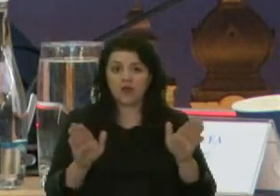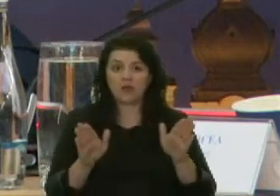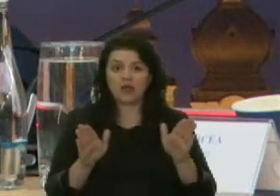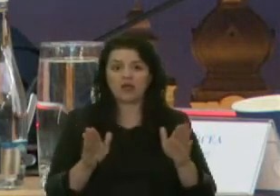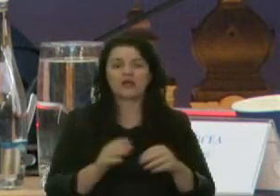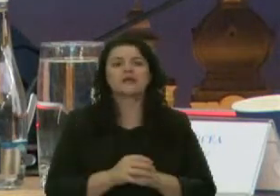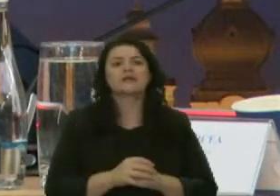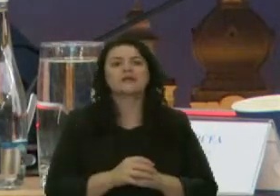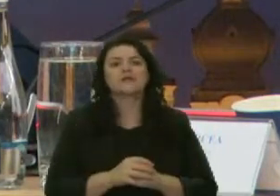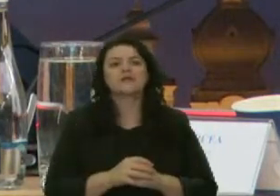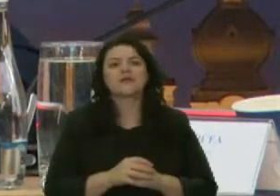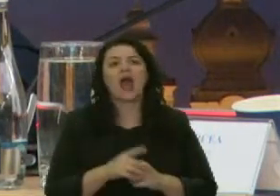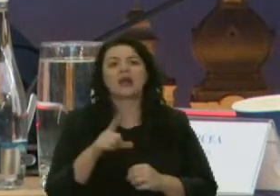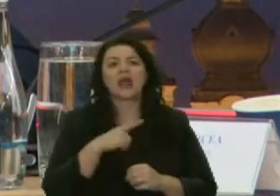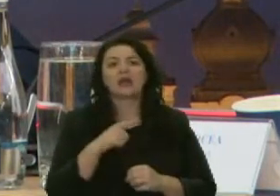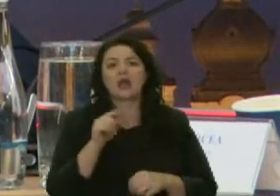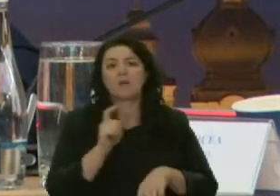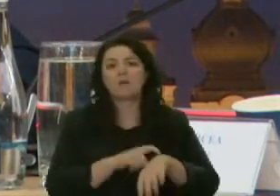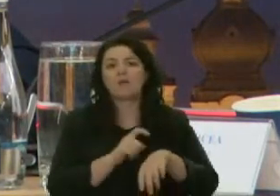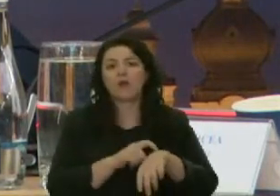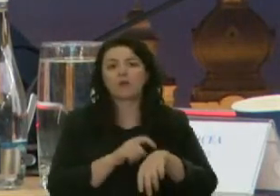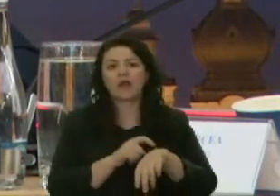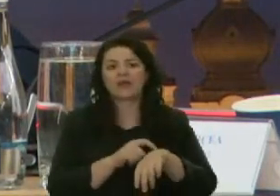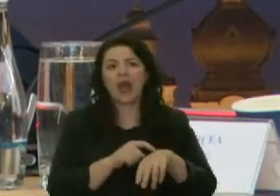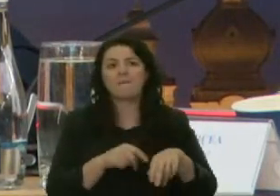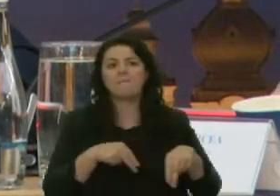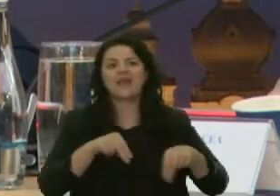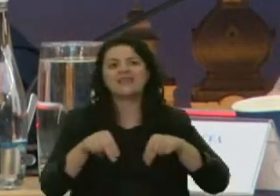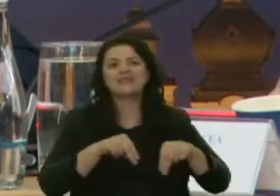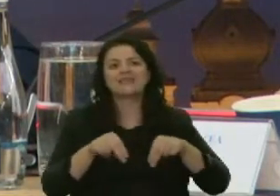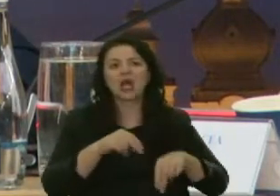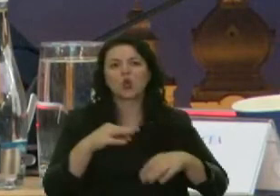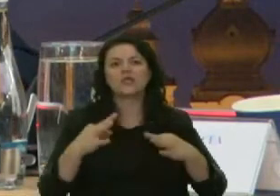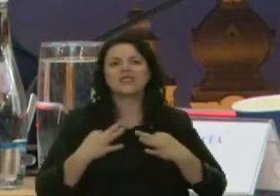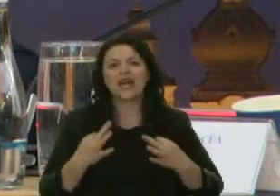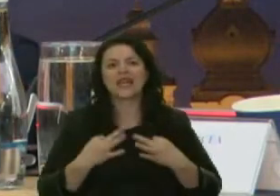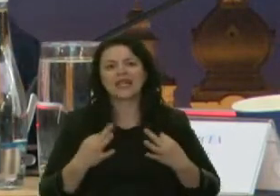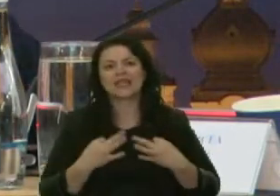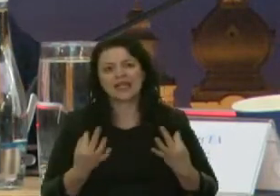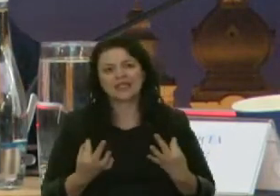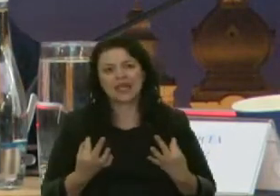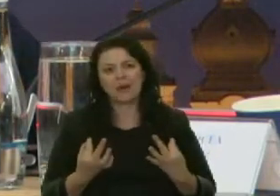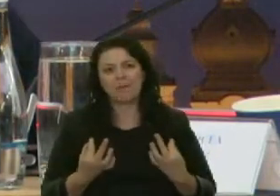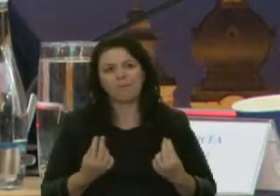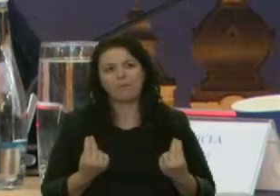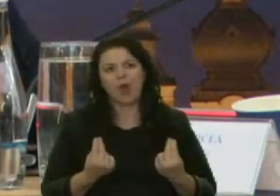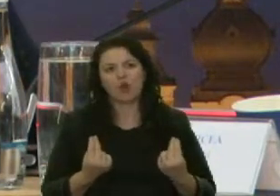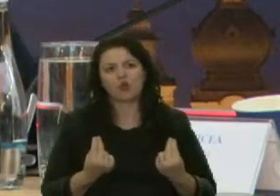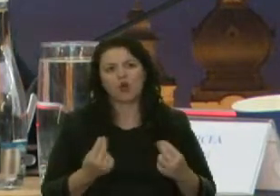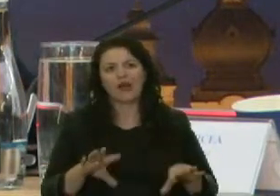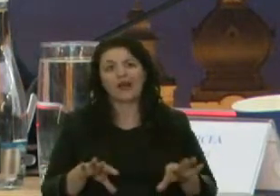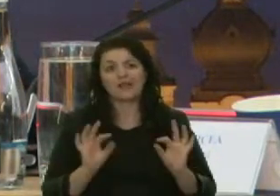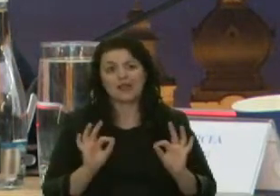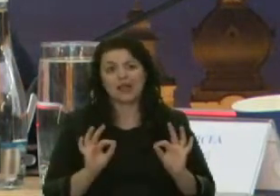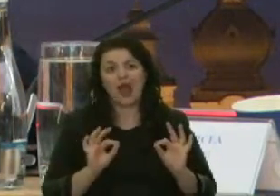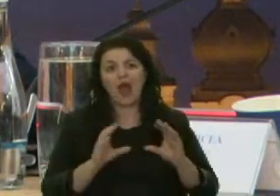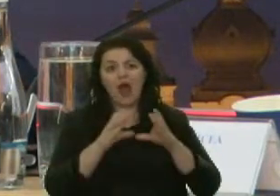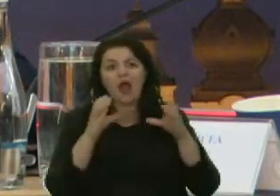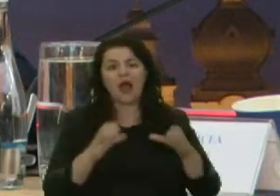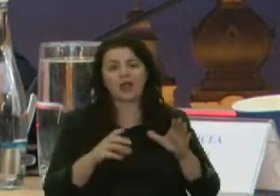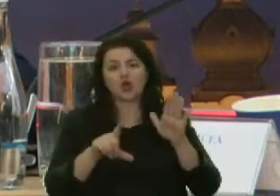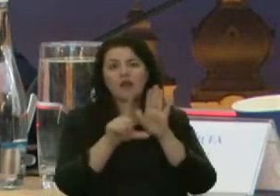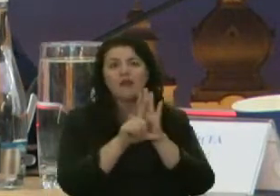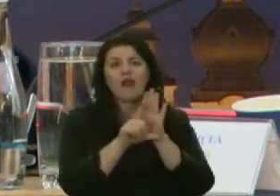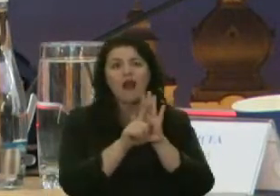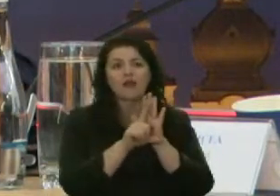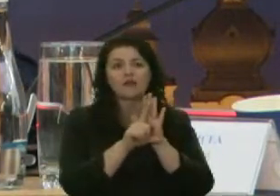de subiect ei sunt în acest moment într o procedură la Ministerul Sănătății pentru Găsirea cadrului legal ca cadrul